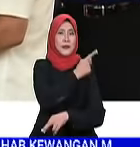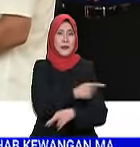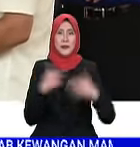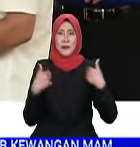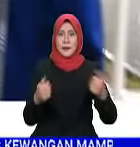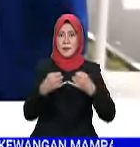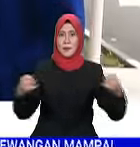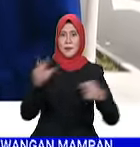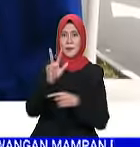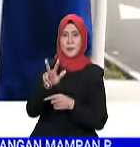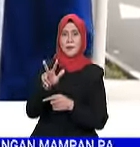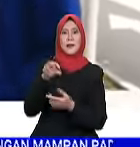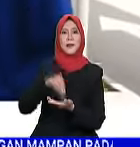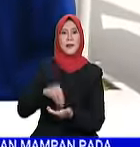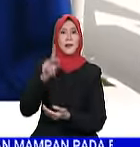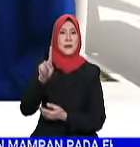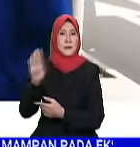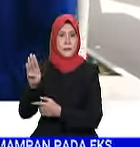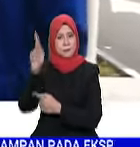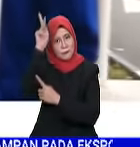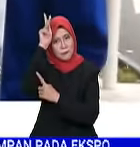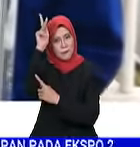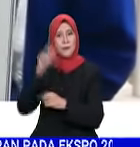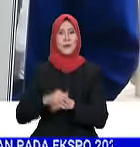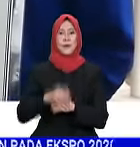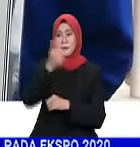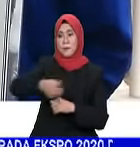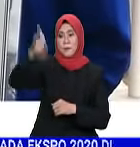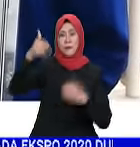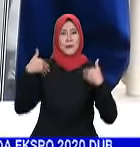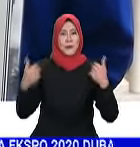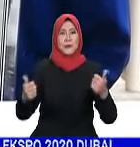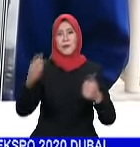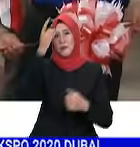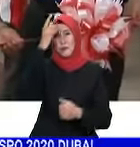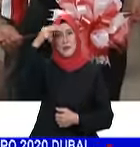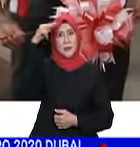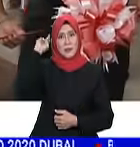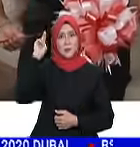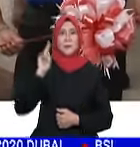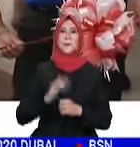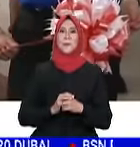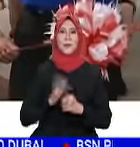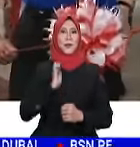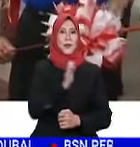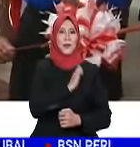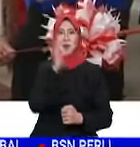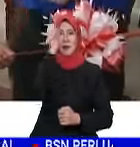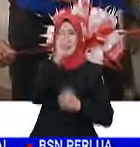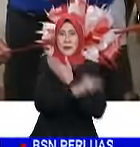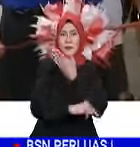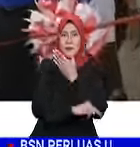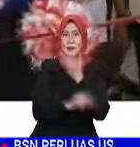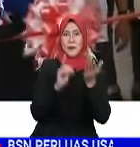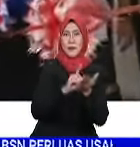3 penambang di Kota Paruh. Hadir sama Ketua Pengarah Kesihatan Tan Sri Dr. Nur Hisham Abdullah, Esko Kerajaan Negeri Dr.